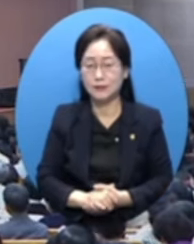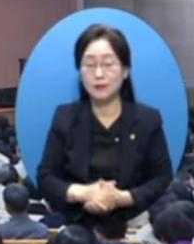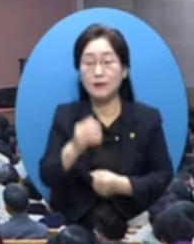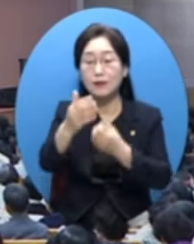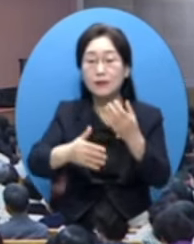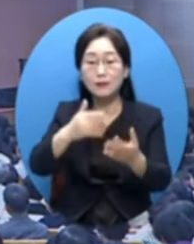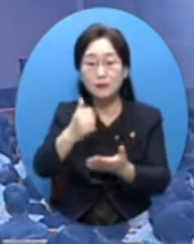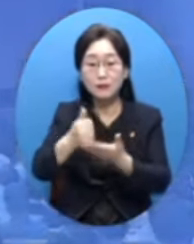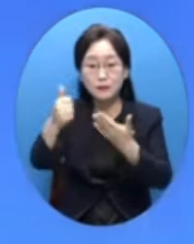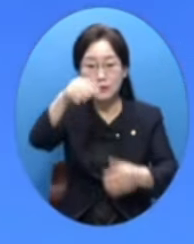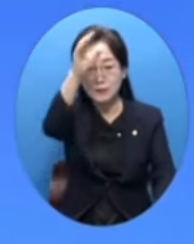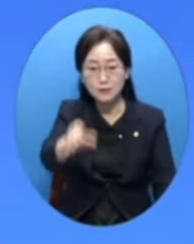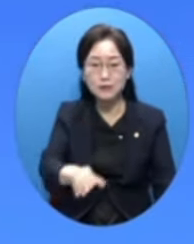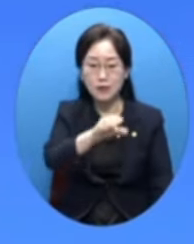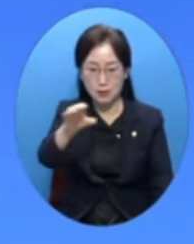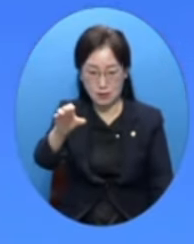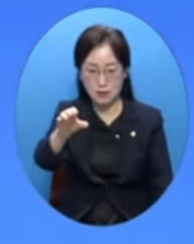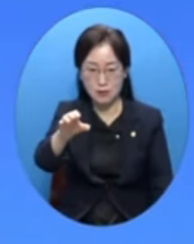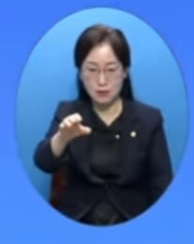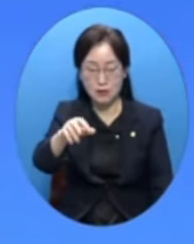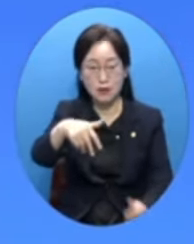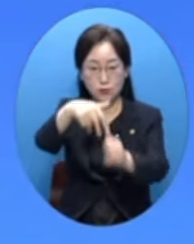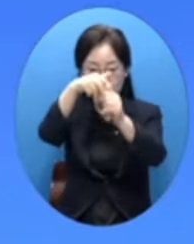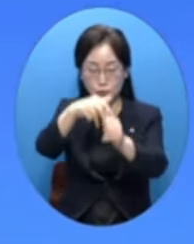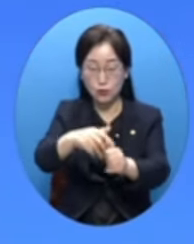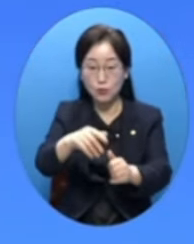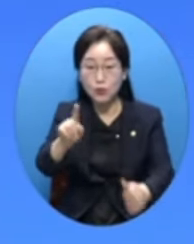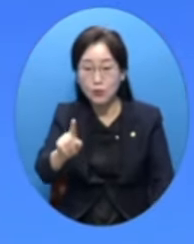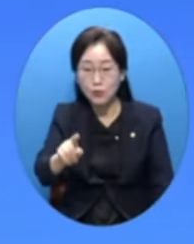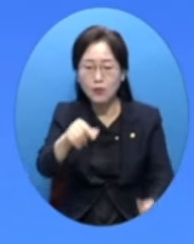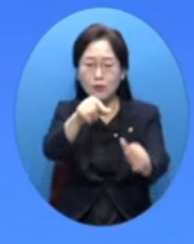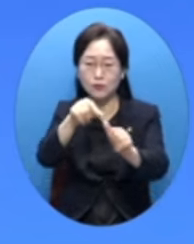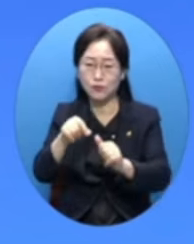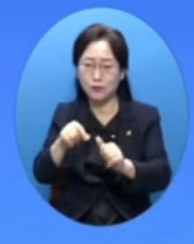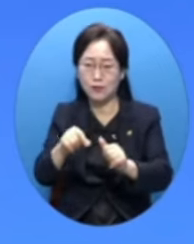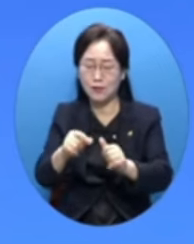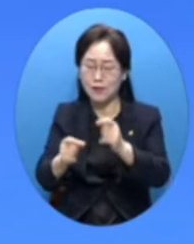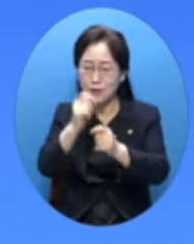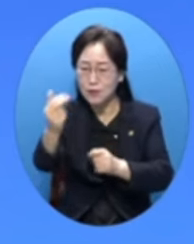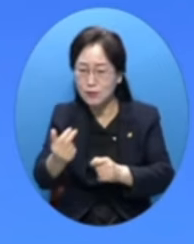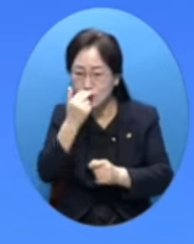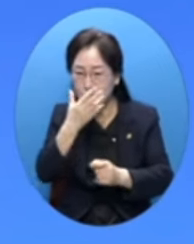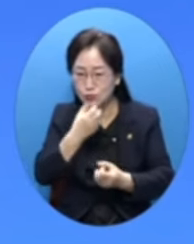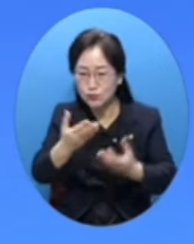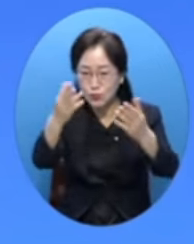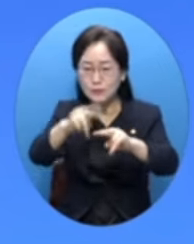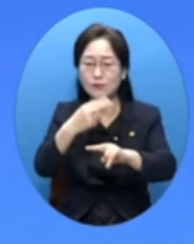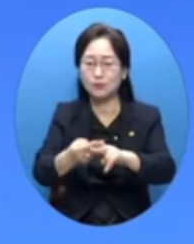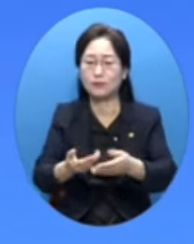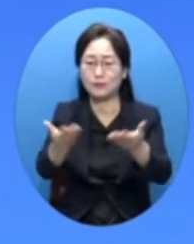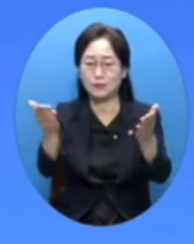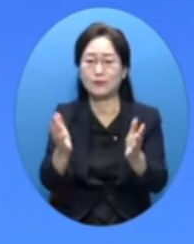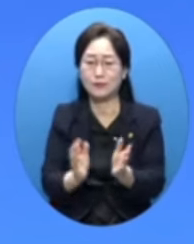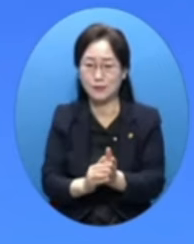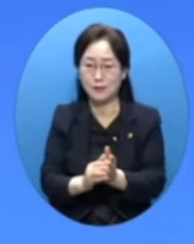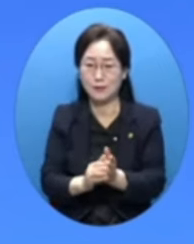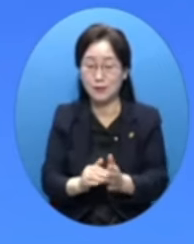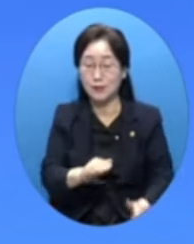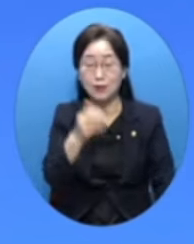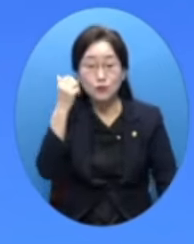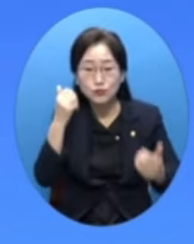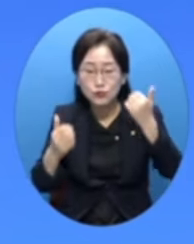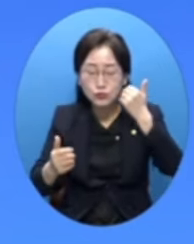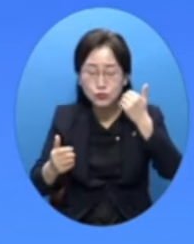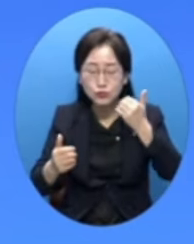하나님께서 십자가에서 구원의 축복, 영생의 축복을 선물로 주신 것입니다. 누군지 예수를 믿기만